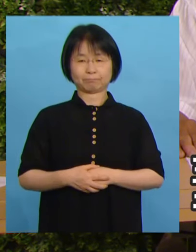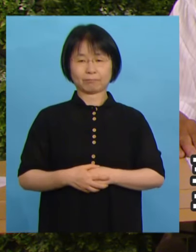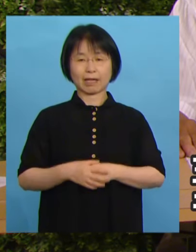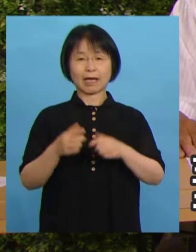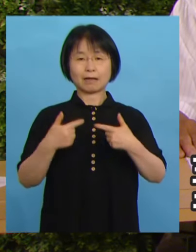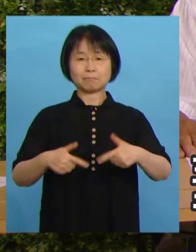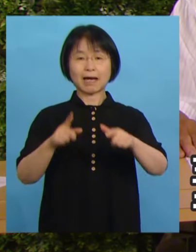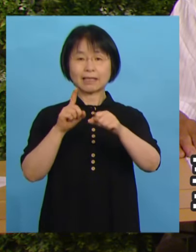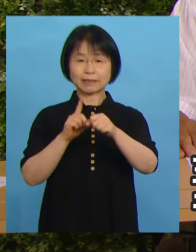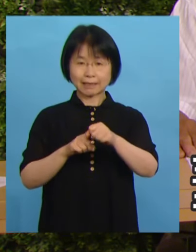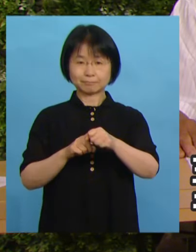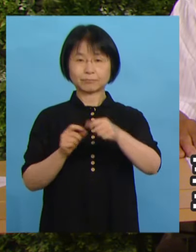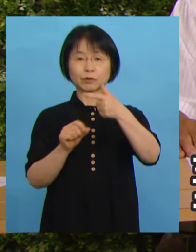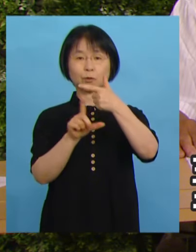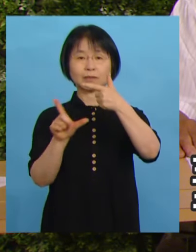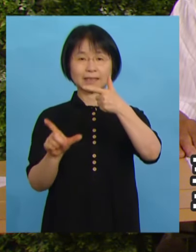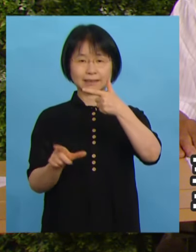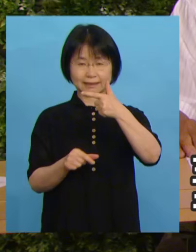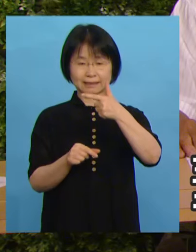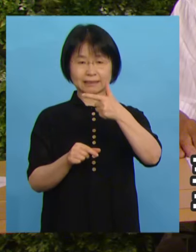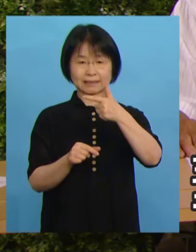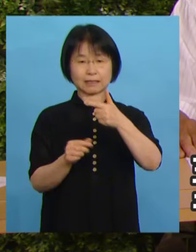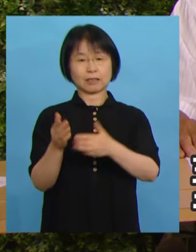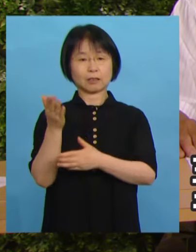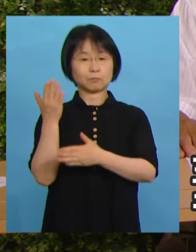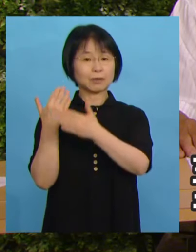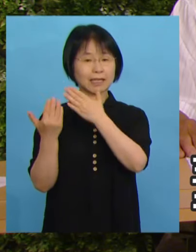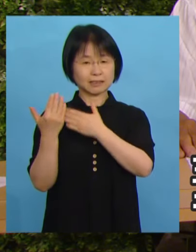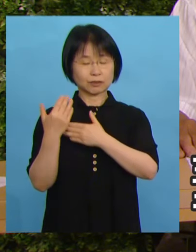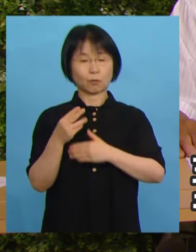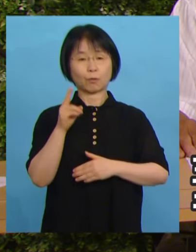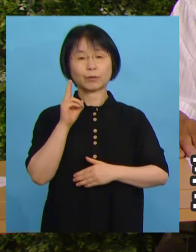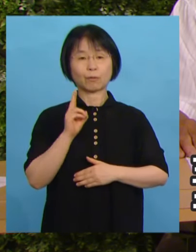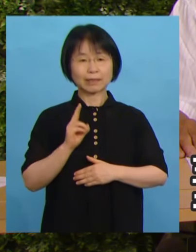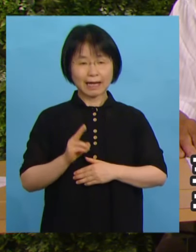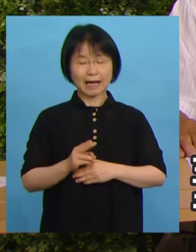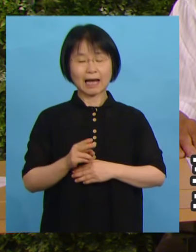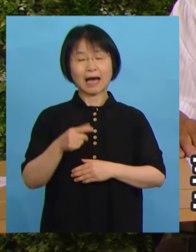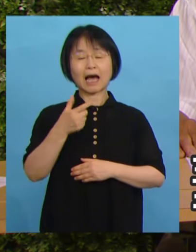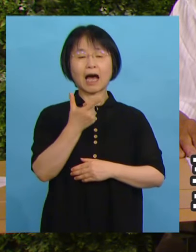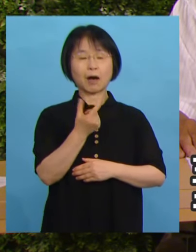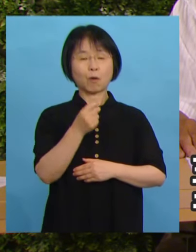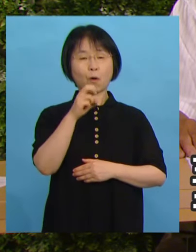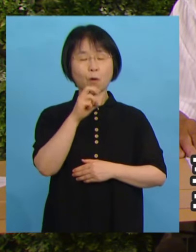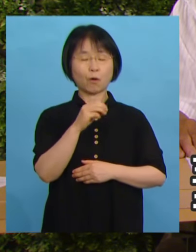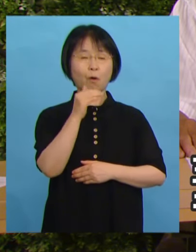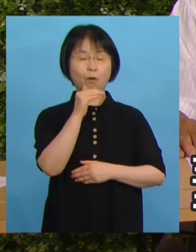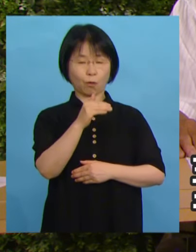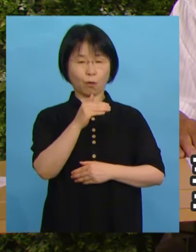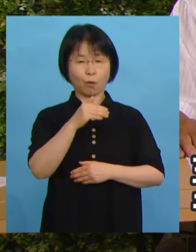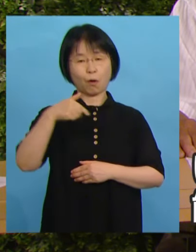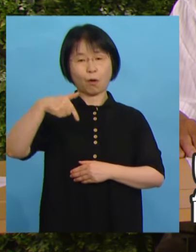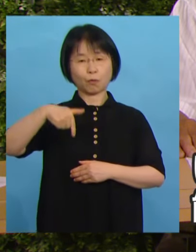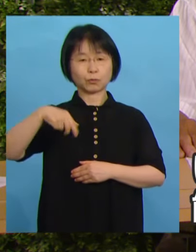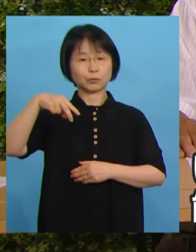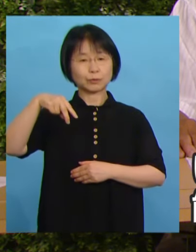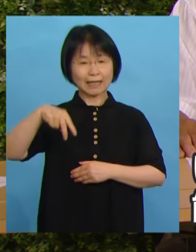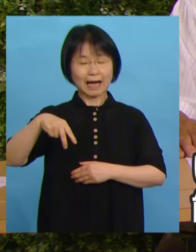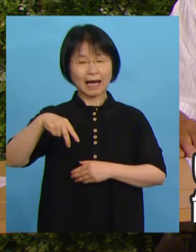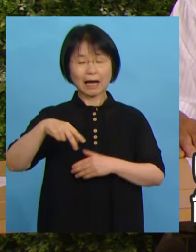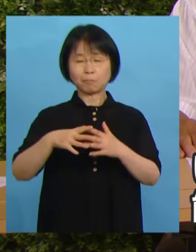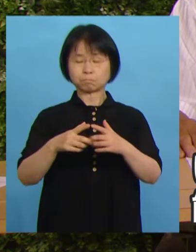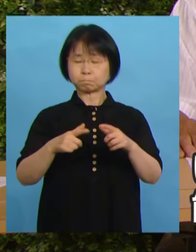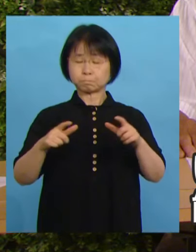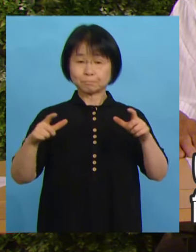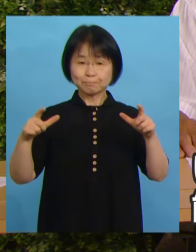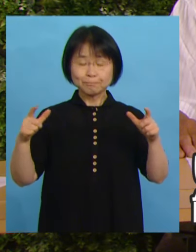ては毎年6月に昔のようなモロコやフナなどの琵琶湖固有の生き物でいっぱいの伊波